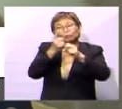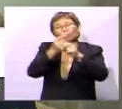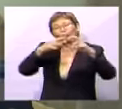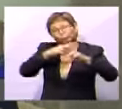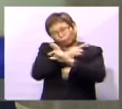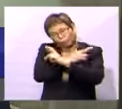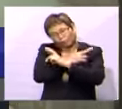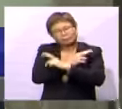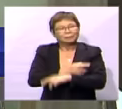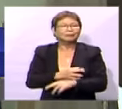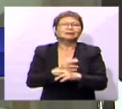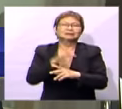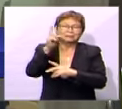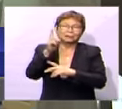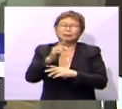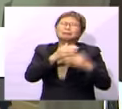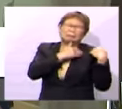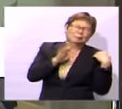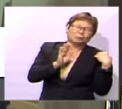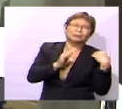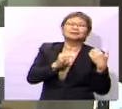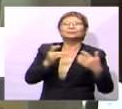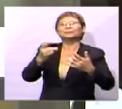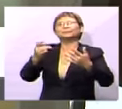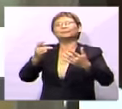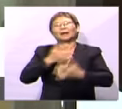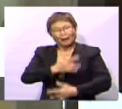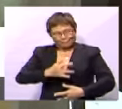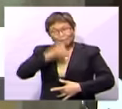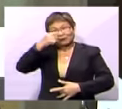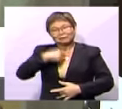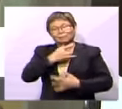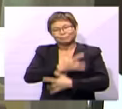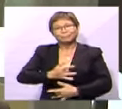bukanlah satu beban tapi satu penghargaan kat saya untuk saya